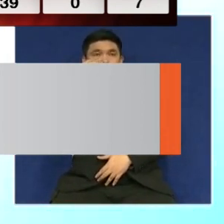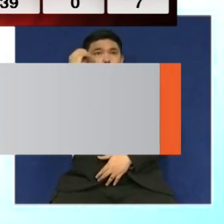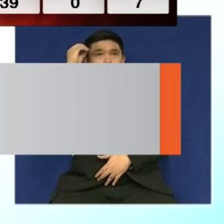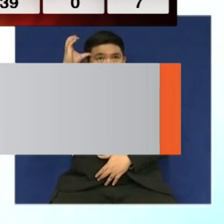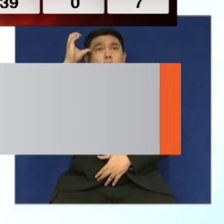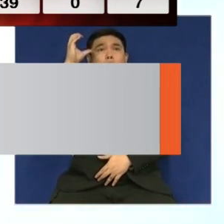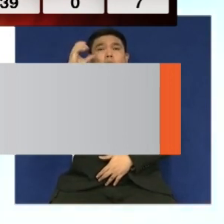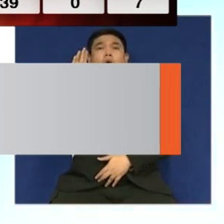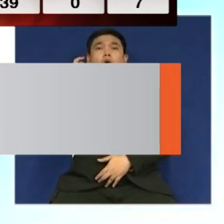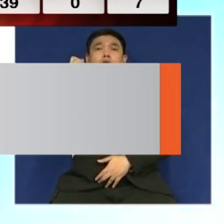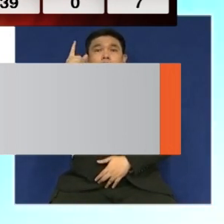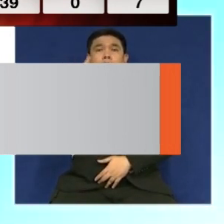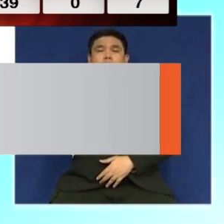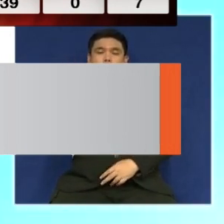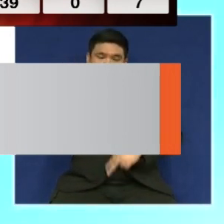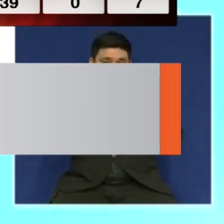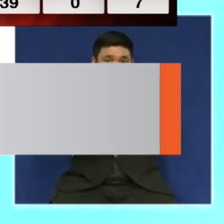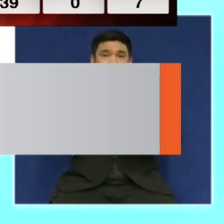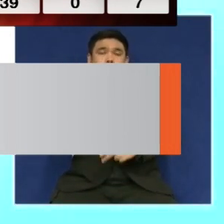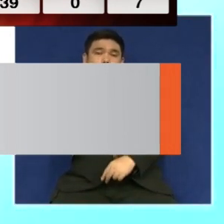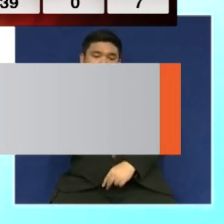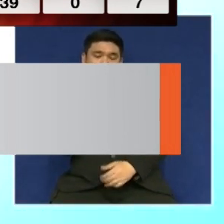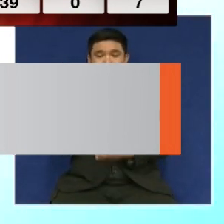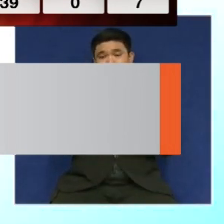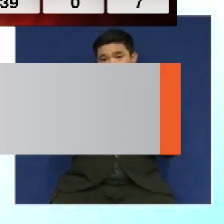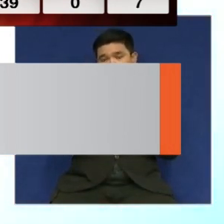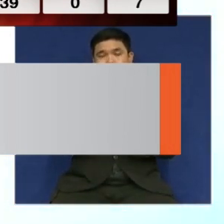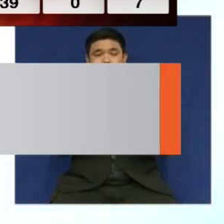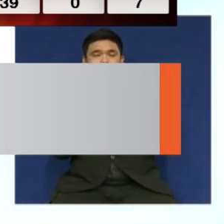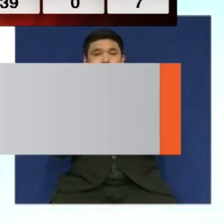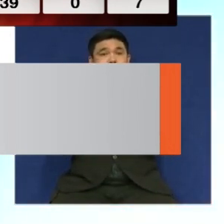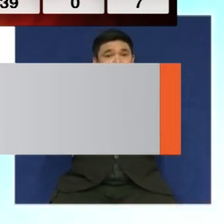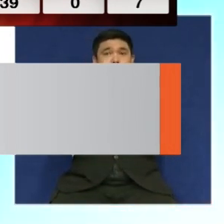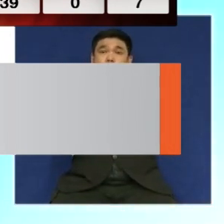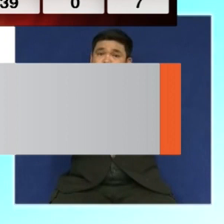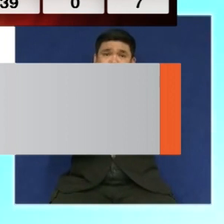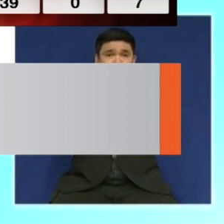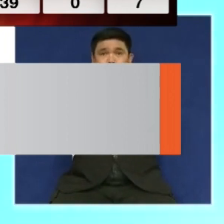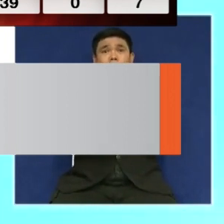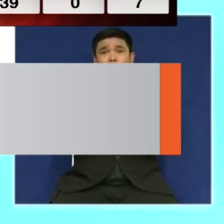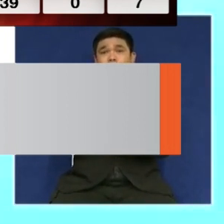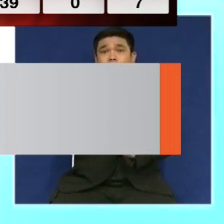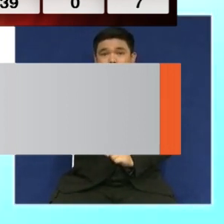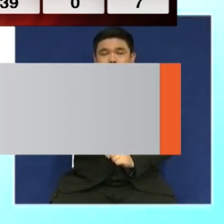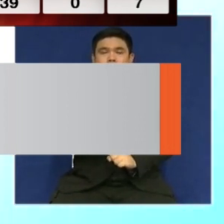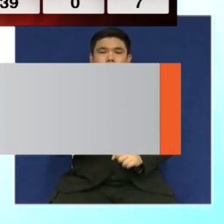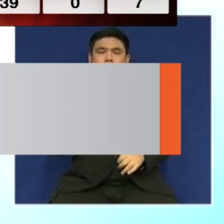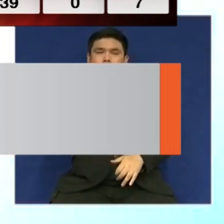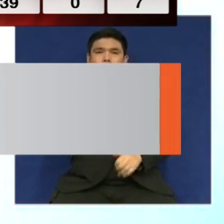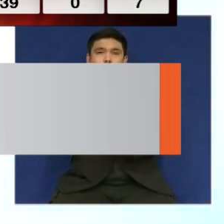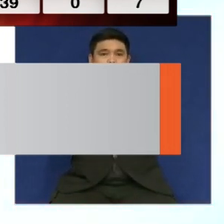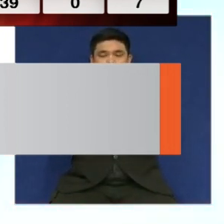ให้สามารถที่จะรักษาสุขอนามัยส่วนบุคคลนะครับแล้วก็ป้องกันการแพร่เชื้อนะ